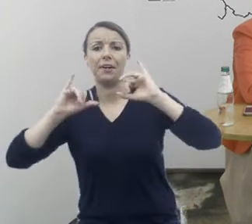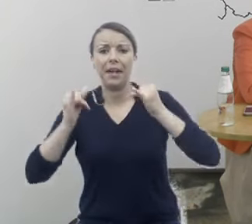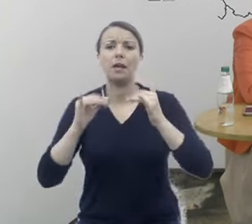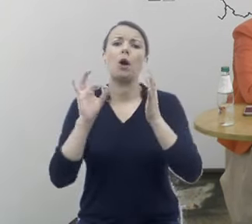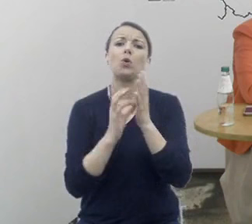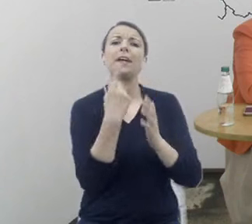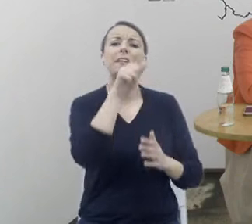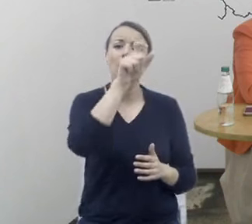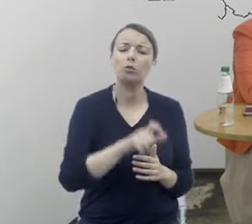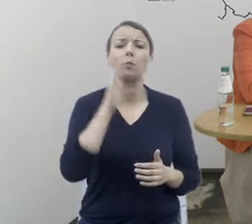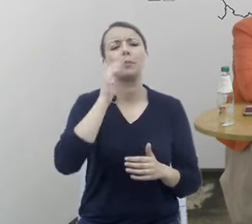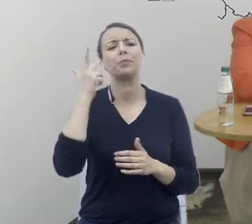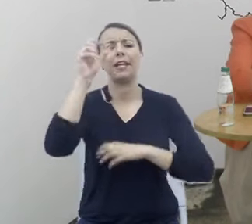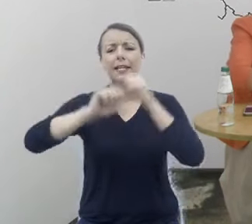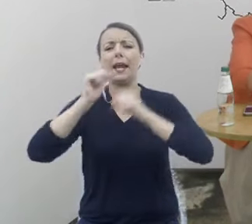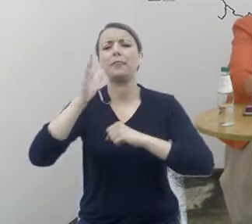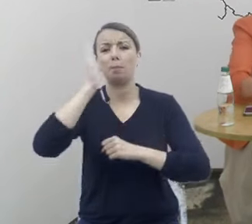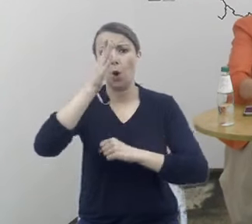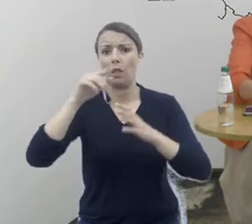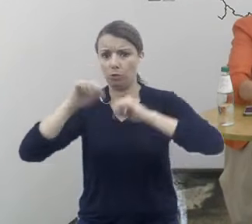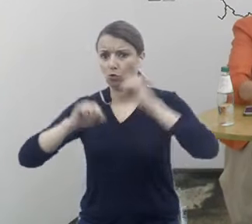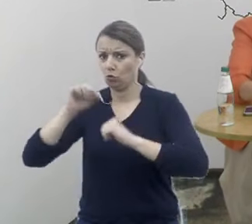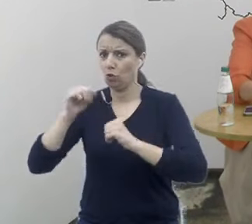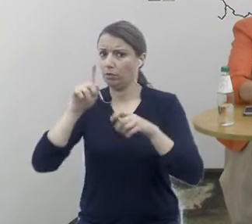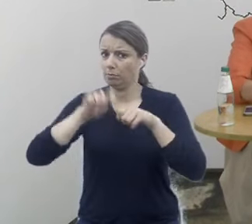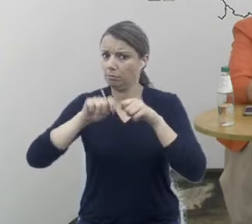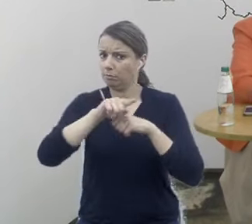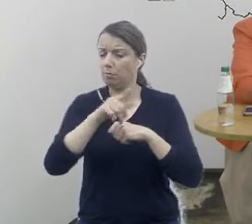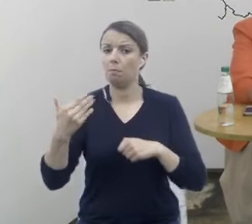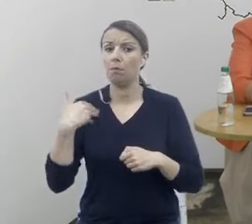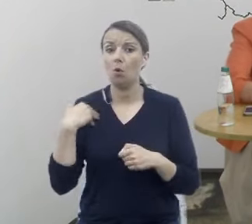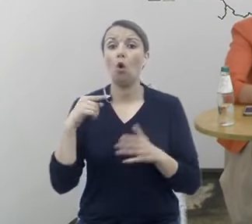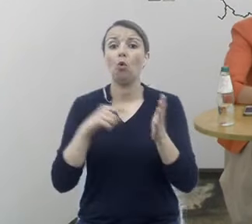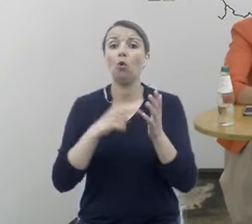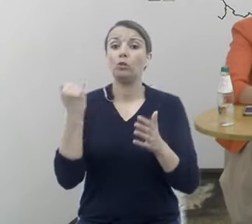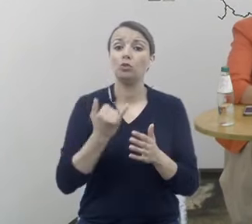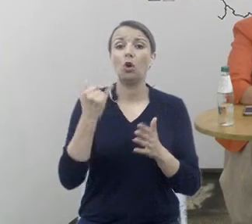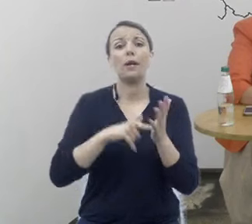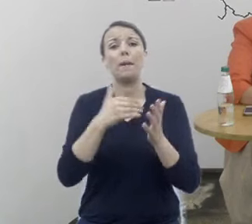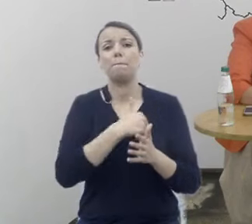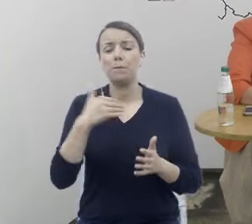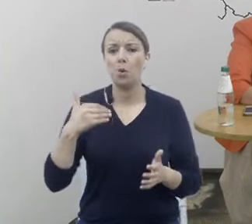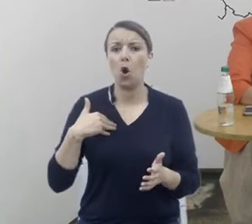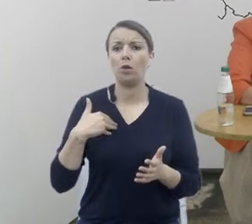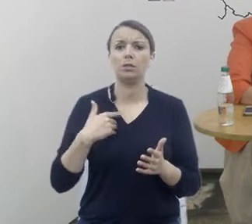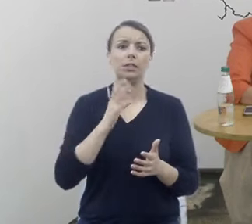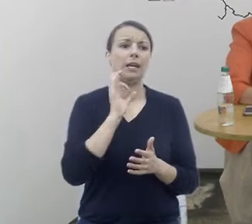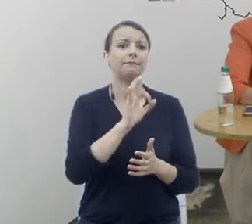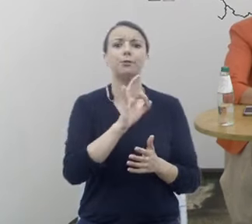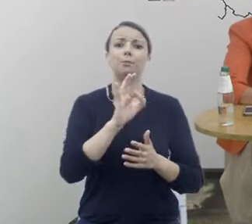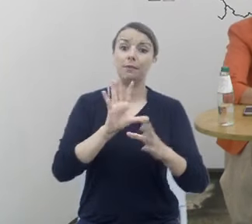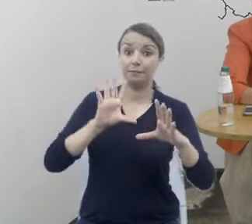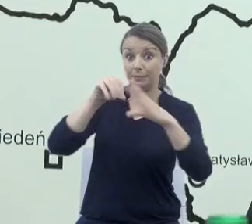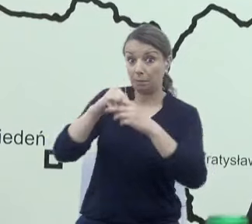dotyczył później, parę lat późniejszy, przewija się wśród tak zwanego polskiego sprawstwa w różnej skali, tylko obecności